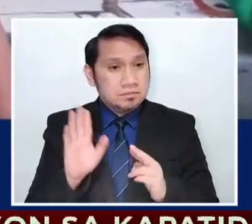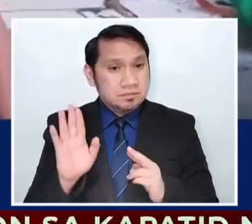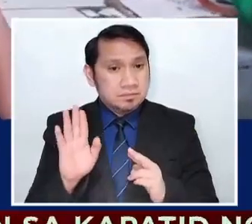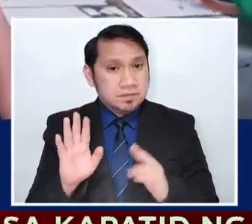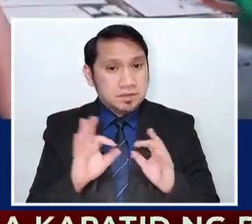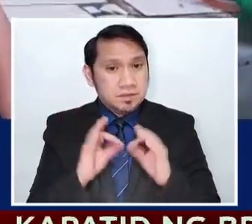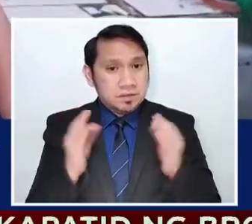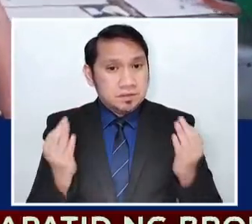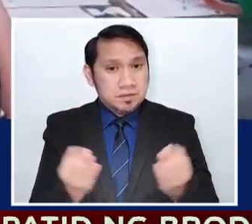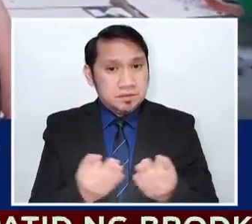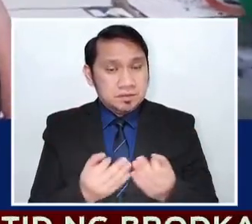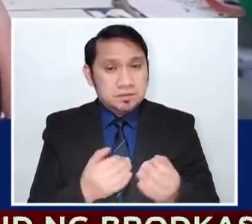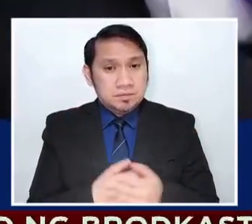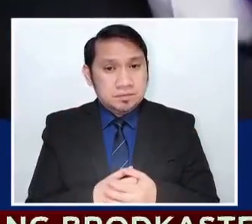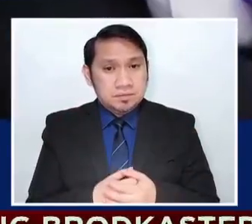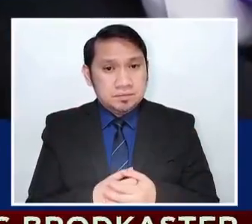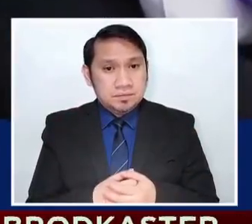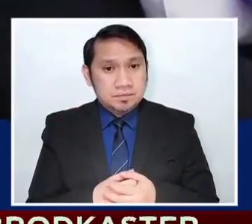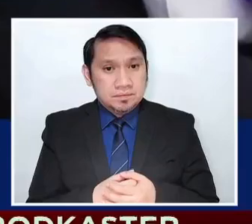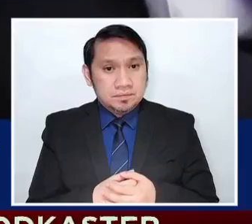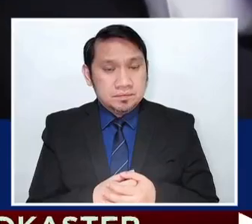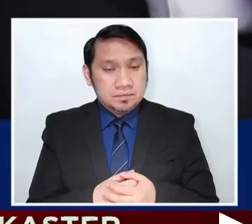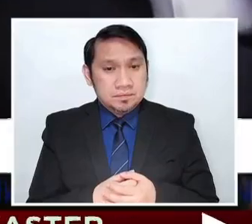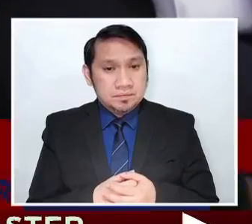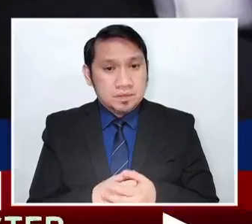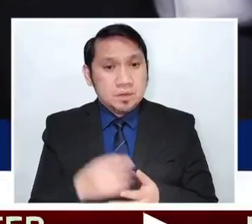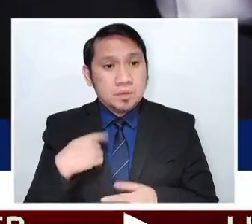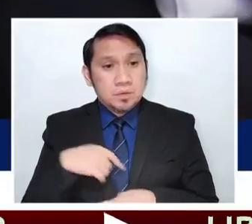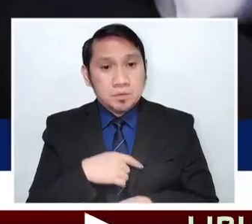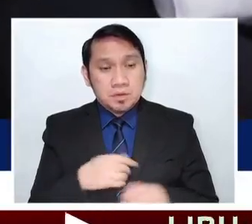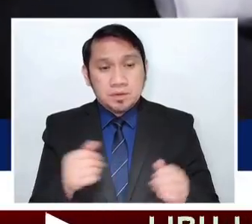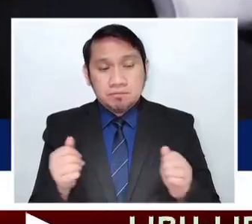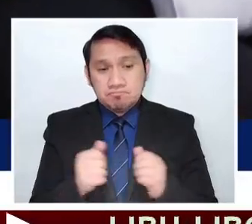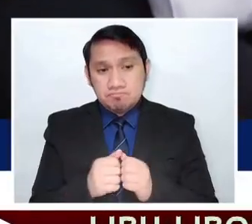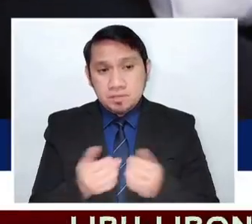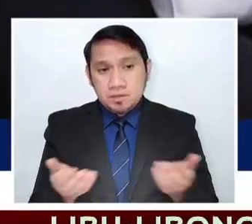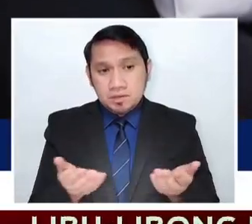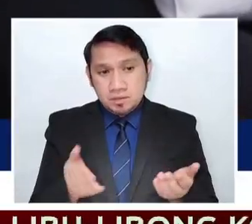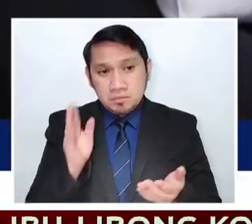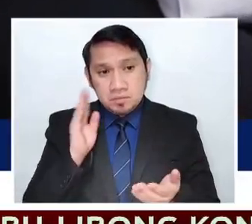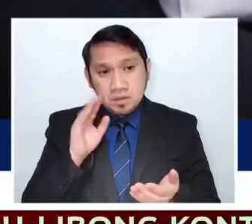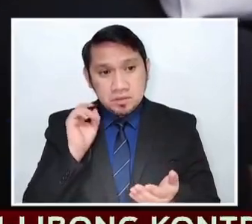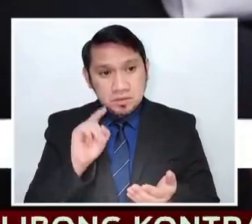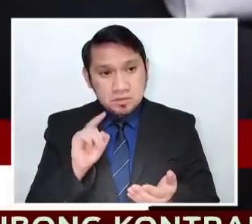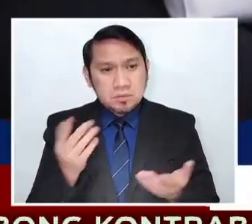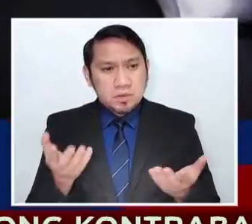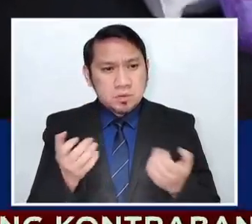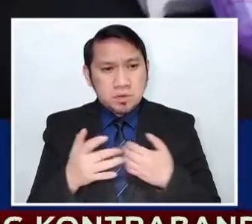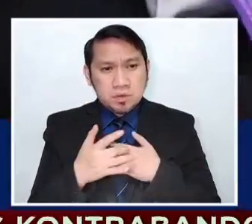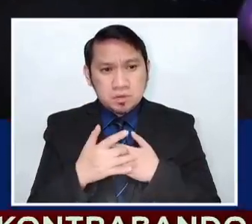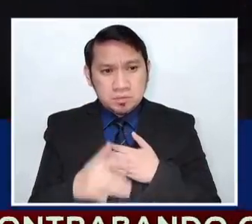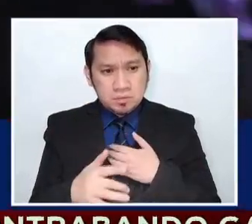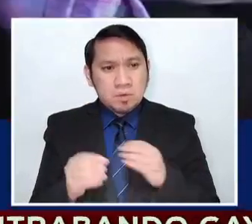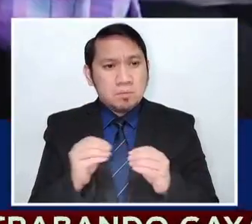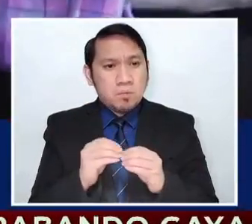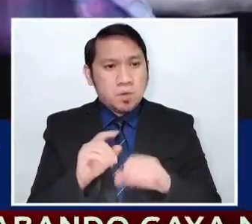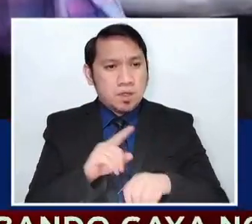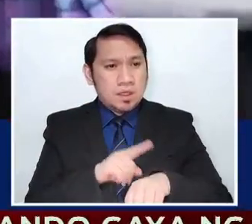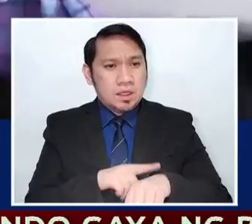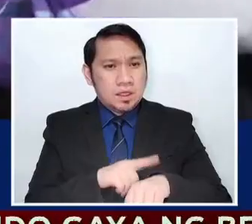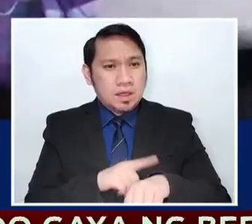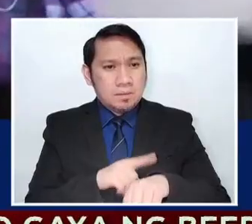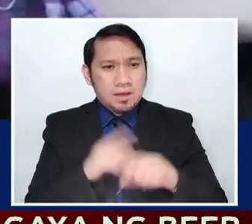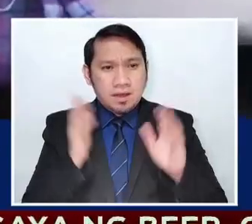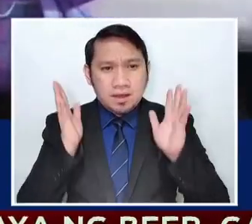hindi iniinda ang epekto ng bagyo. Nagkakasama-sama kami magkakapatid. Gusto namin maaga pa para matagal-tagal ang